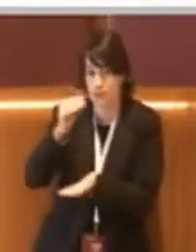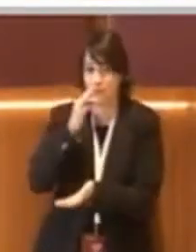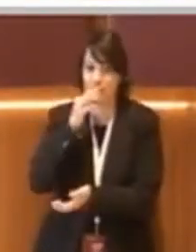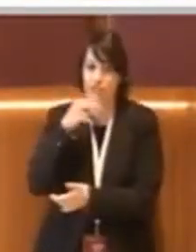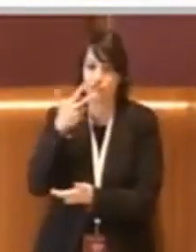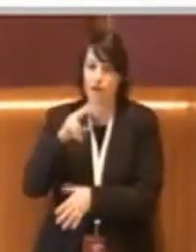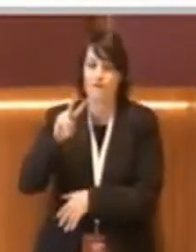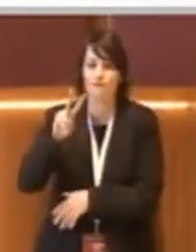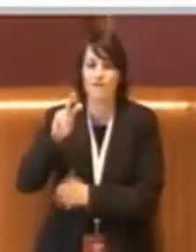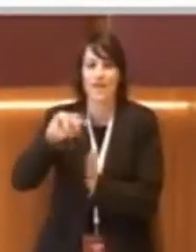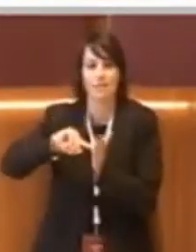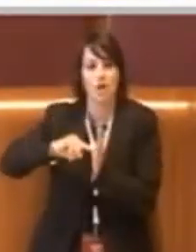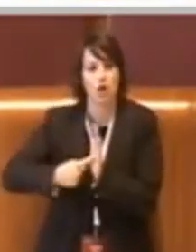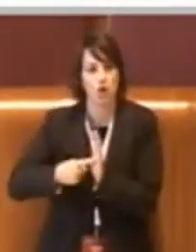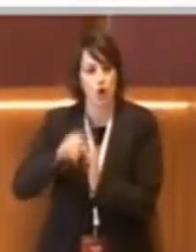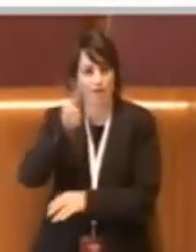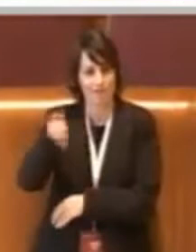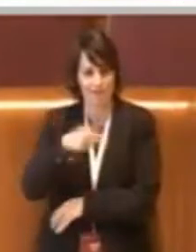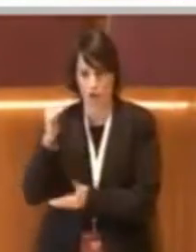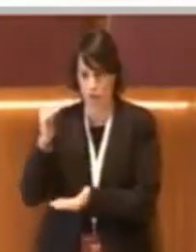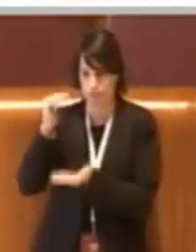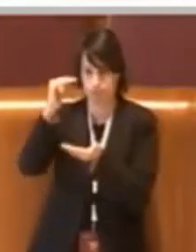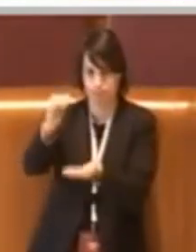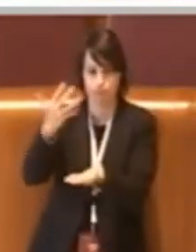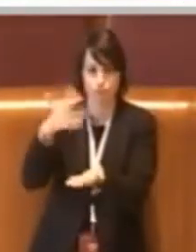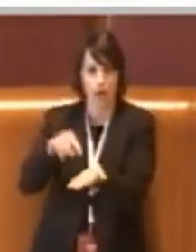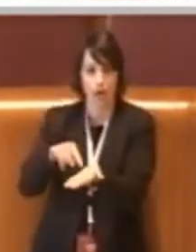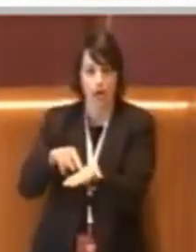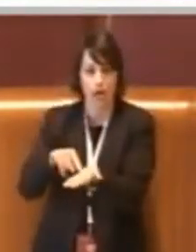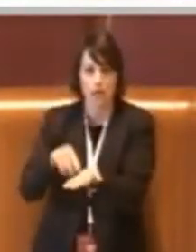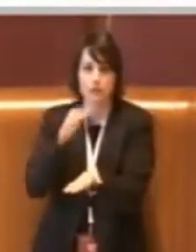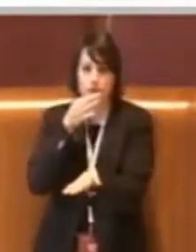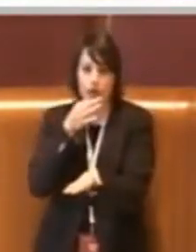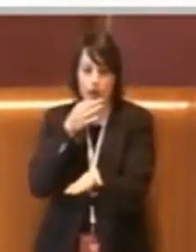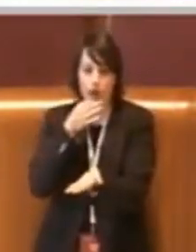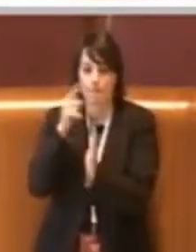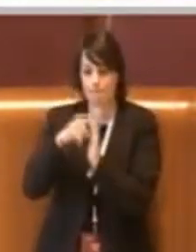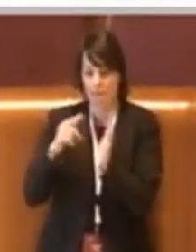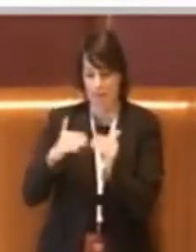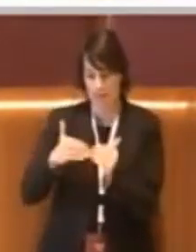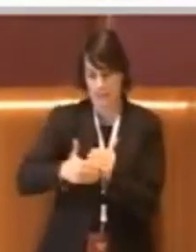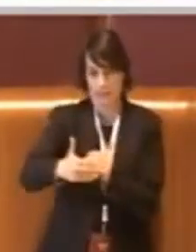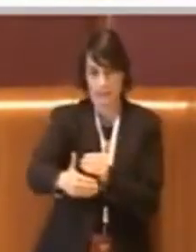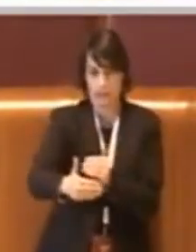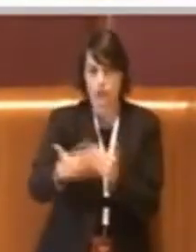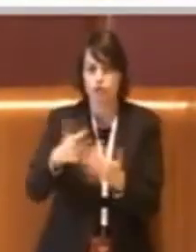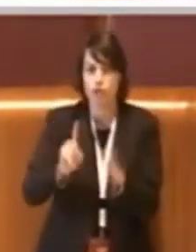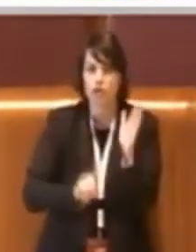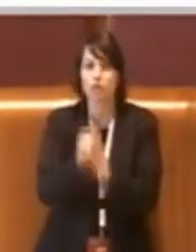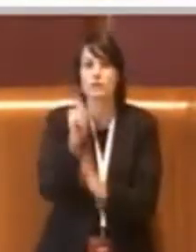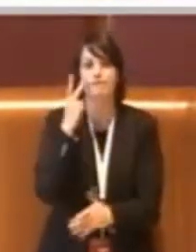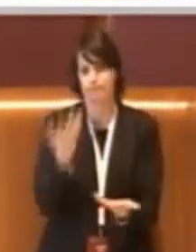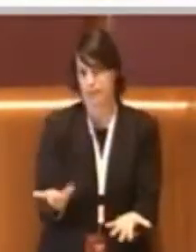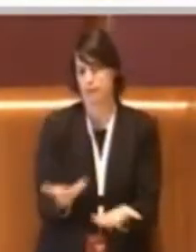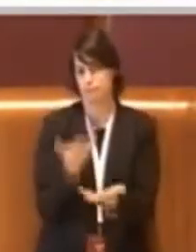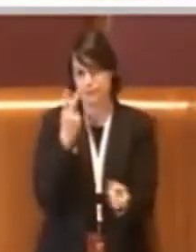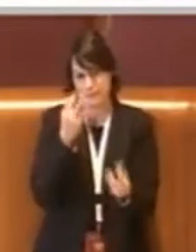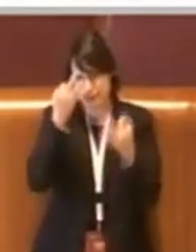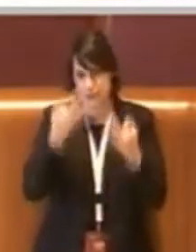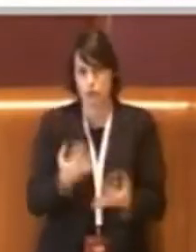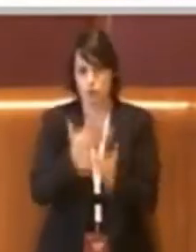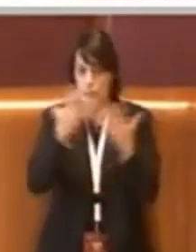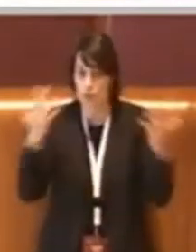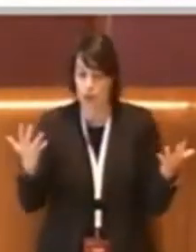euro, che noi andremo a vedere i risultati fattivi tra qualche mese, perché c'è bisogno appunto di fare